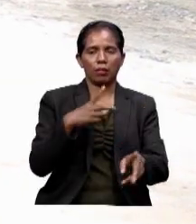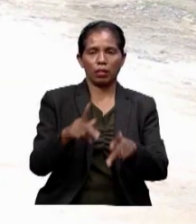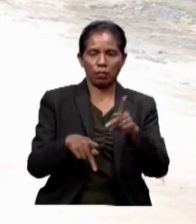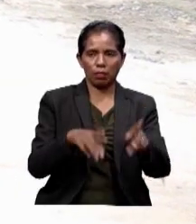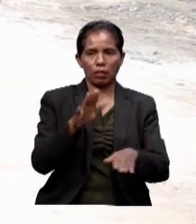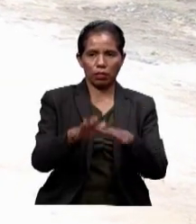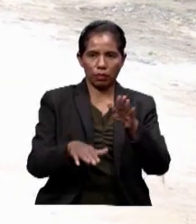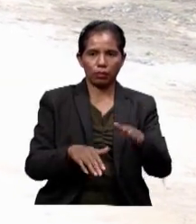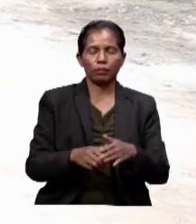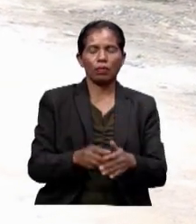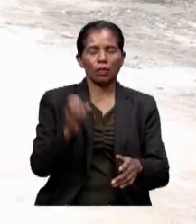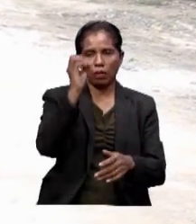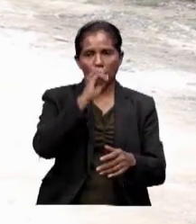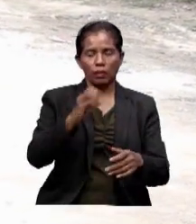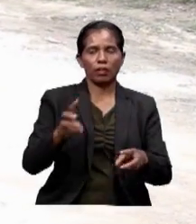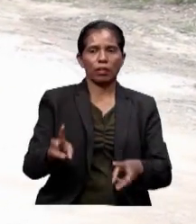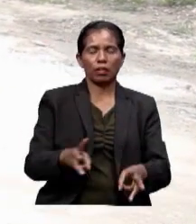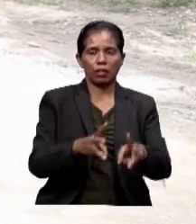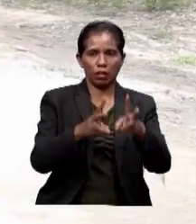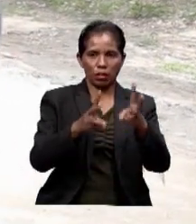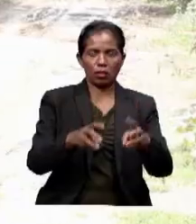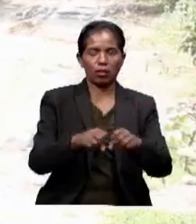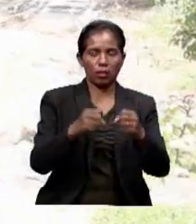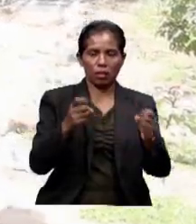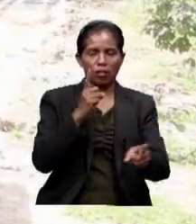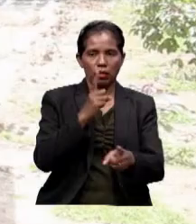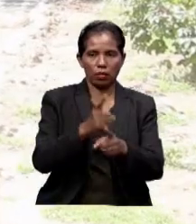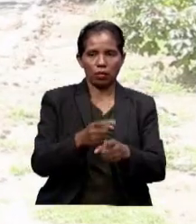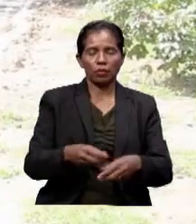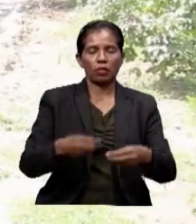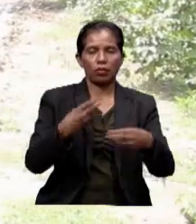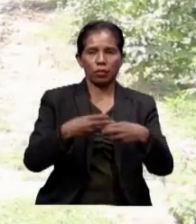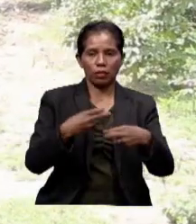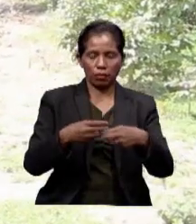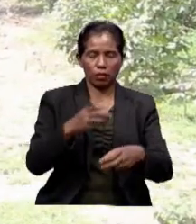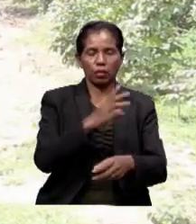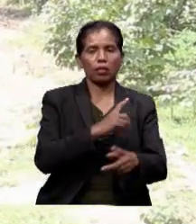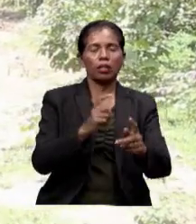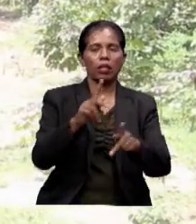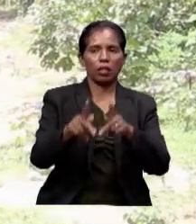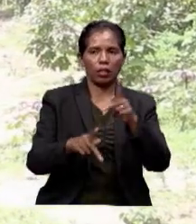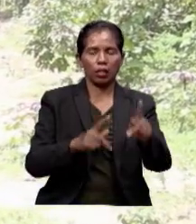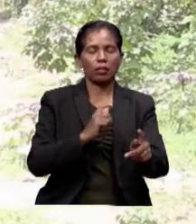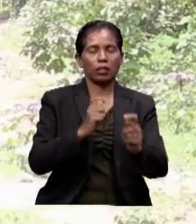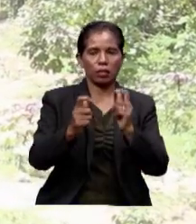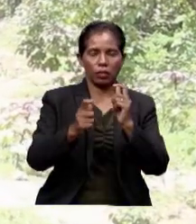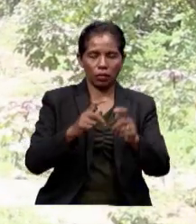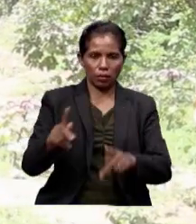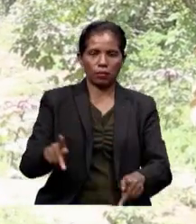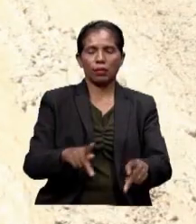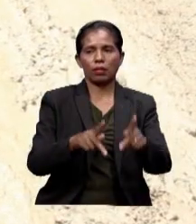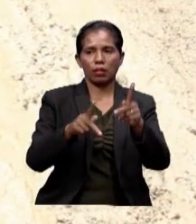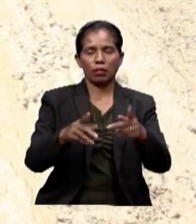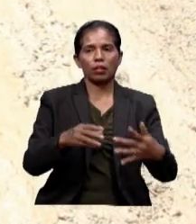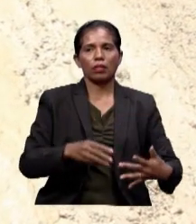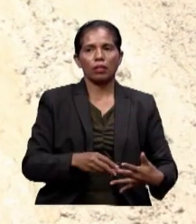tur observasion jemeni kondisi strada refere grave tebes no fa ameaça ba movimento comunidade ho transporte publiku liu